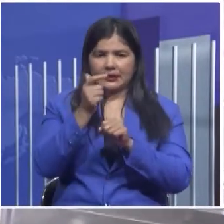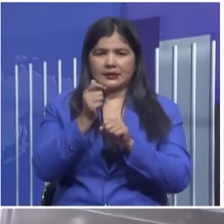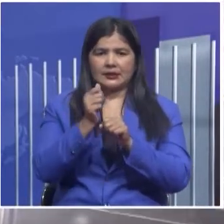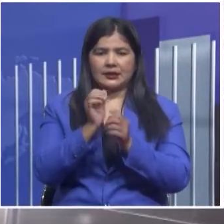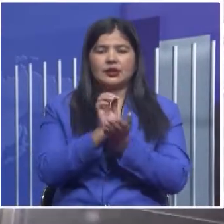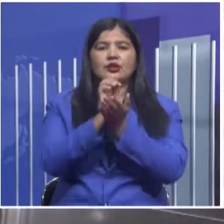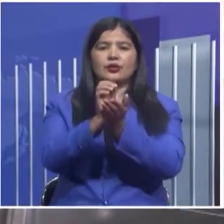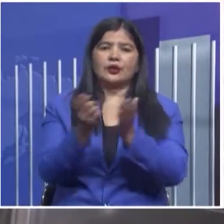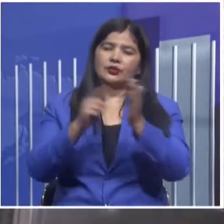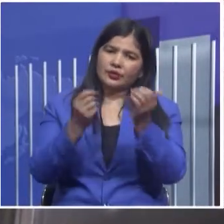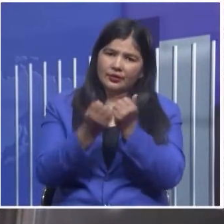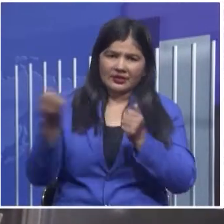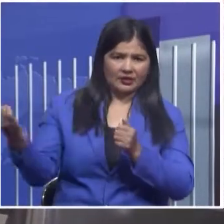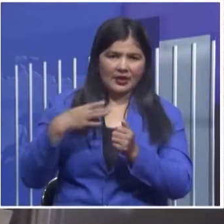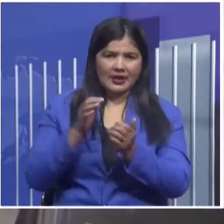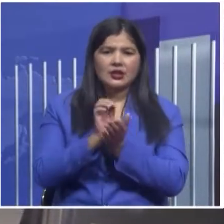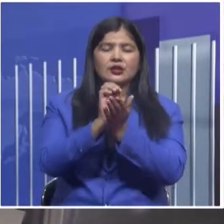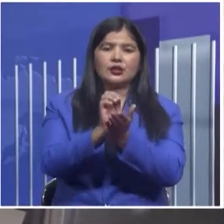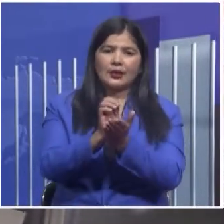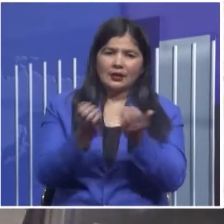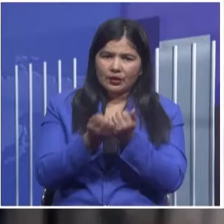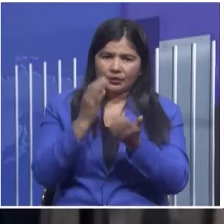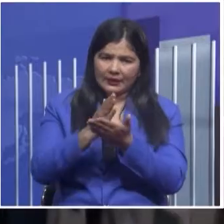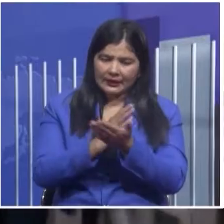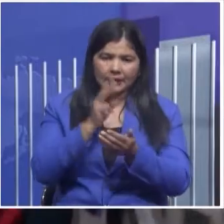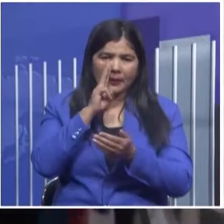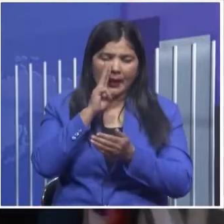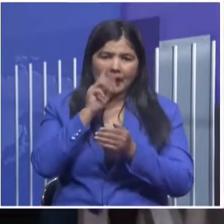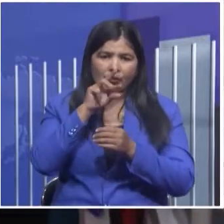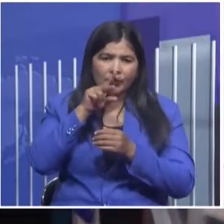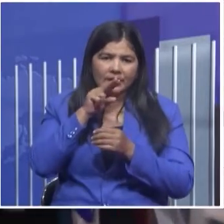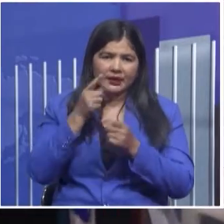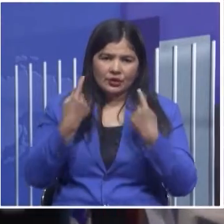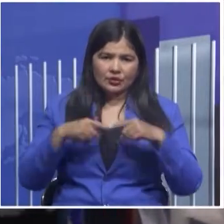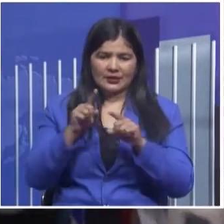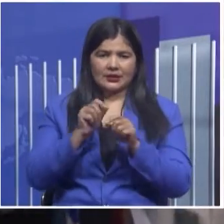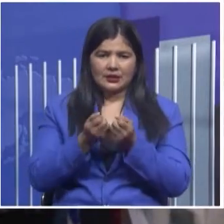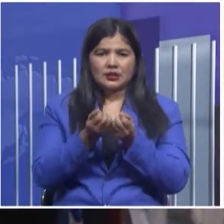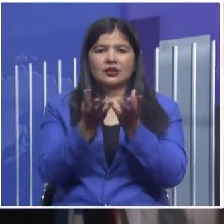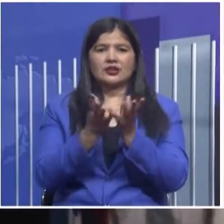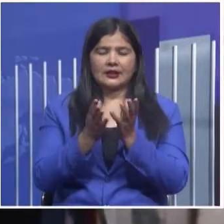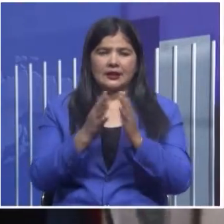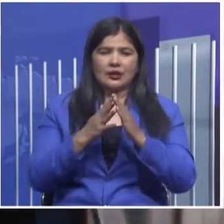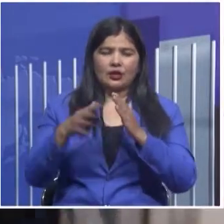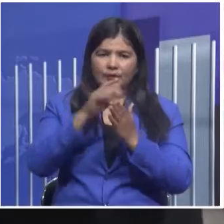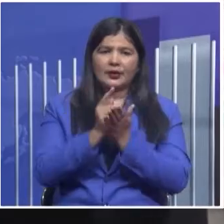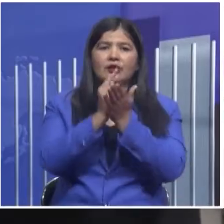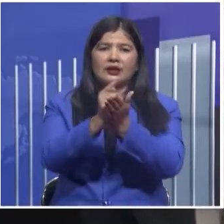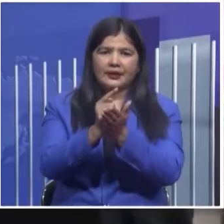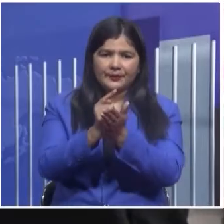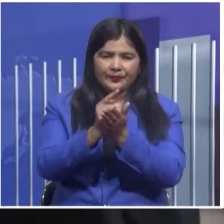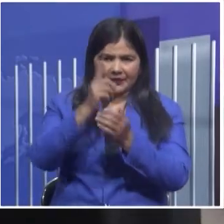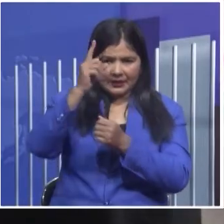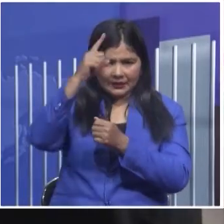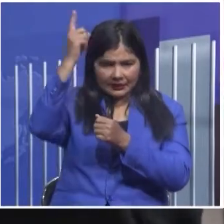गरिएको छ। नयाँ सेवाहरूको शुभारम्भ कार्यक्रममा बोल्दै लुम्बिनी प्रदेशका स्वास्थ्य, जनसङ्ख्या तथा परिवार कल्याण मन्त्री इन्द्रजित